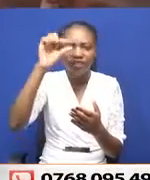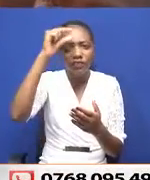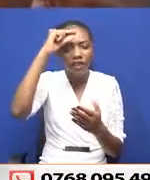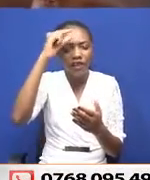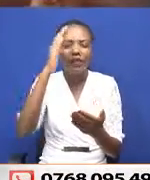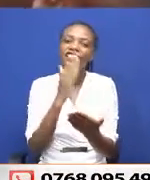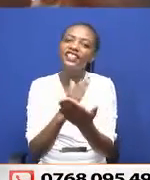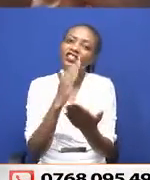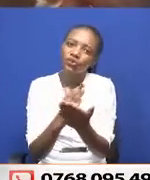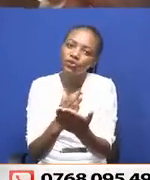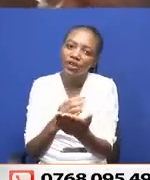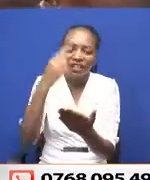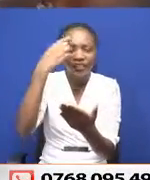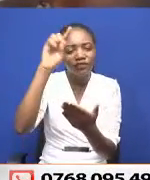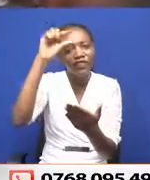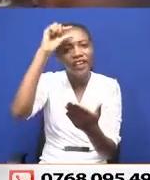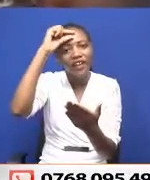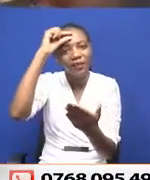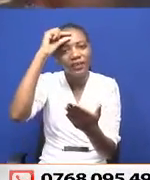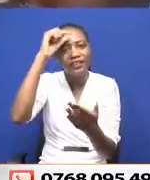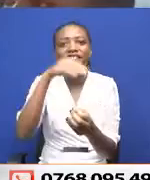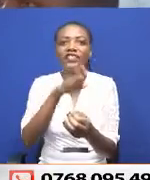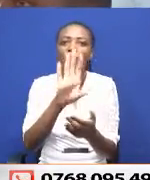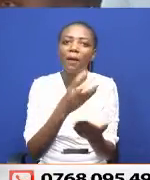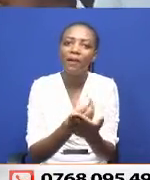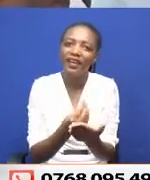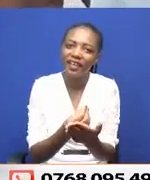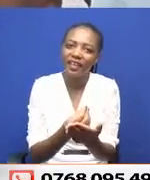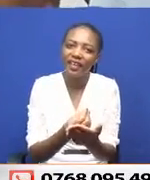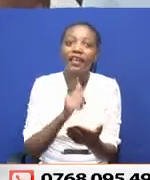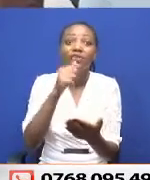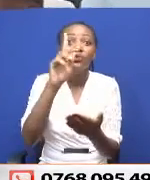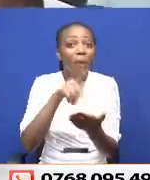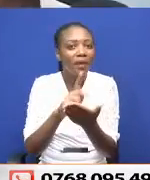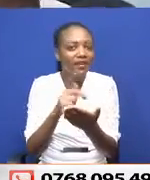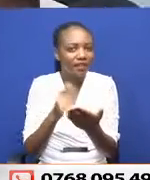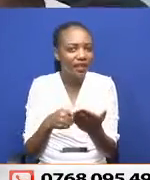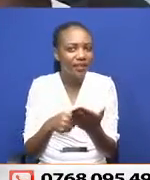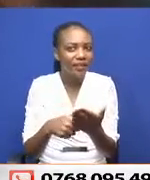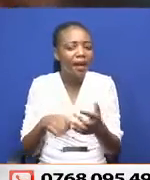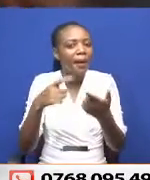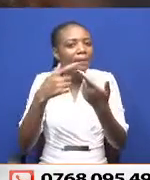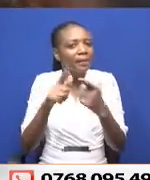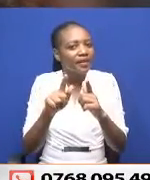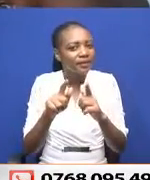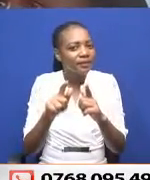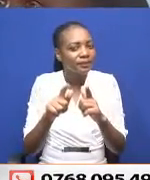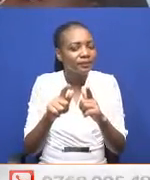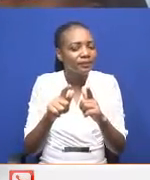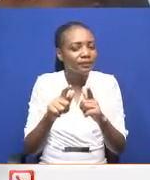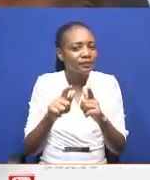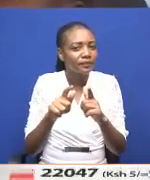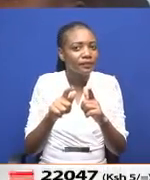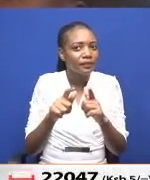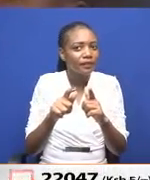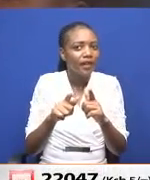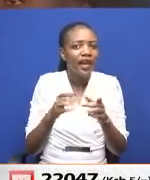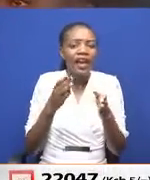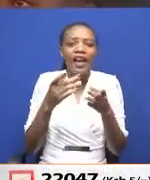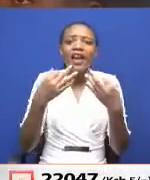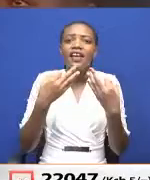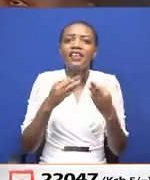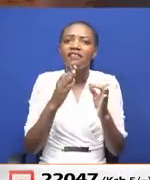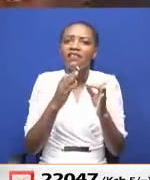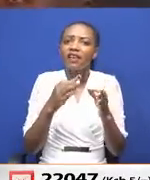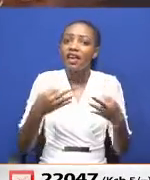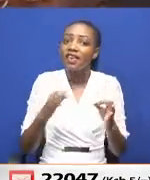ya serikali, ni pesa yenu ile mnatoa ushuru. Lakini ukikosa mtu ya kuweka wale ushuru kwa mpangilio mzuri, kazi itaonekana